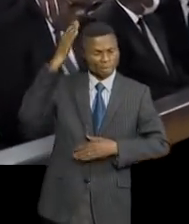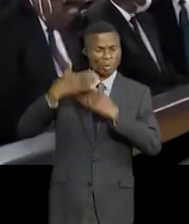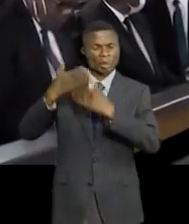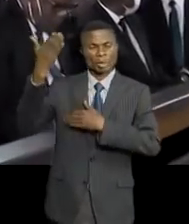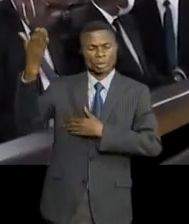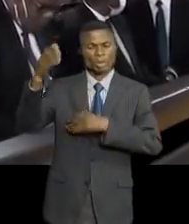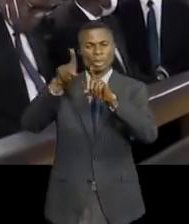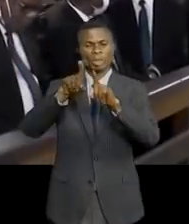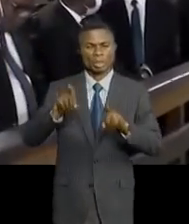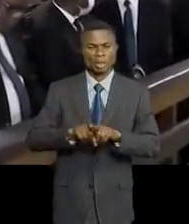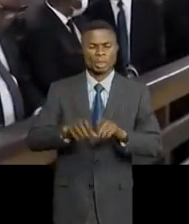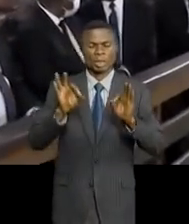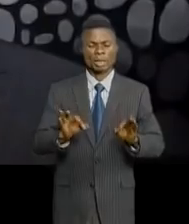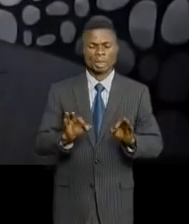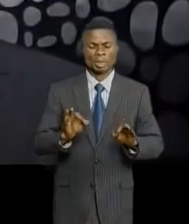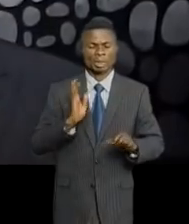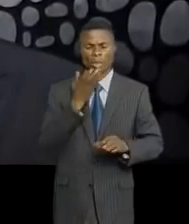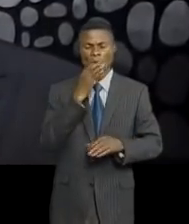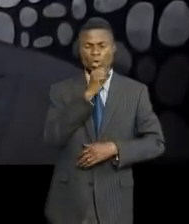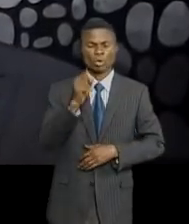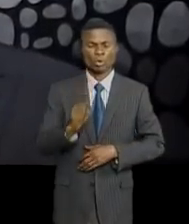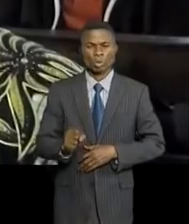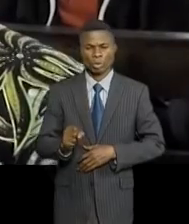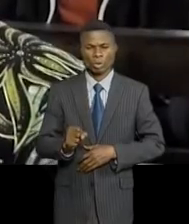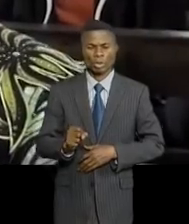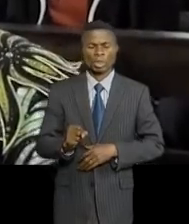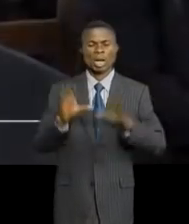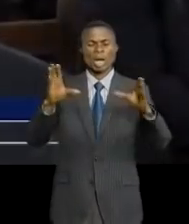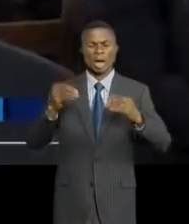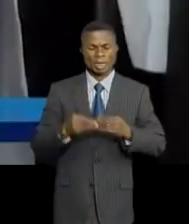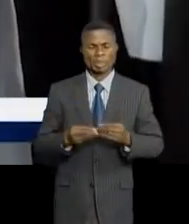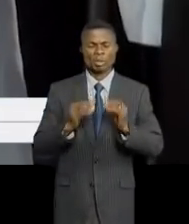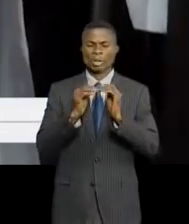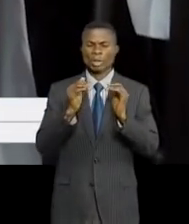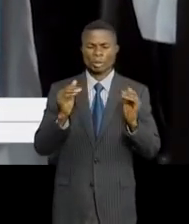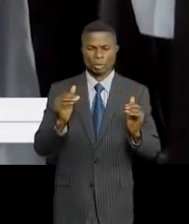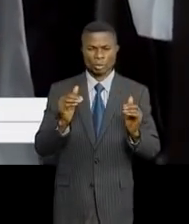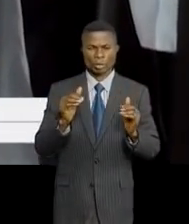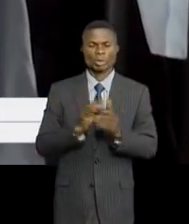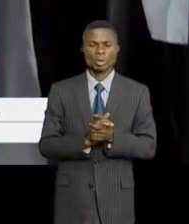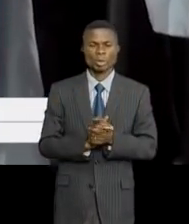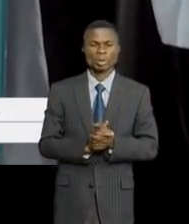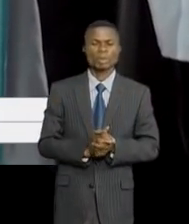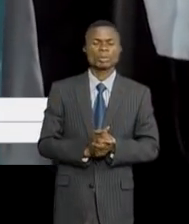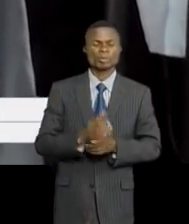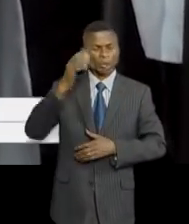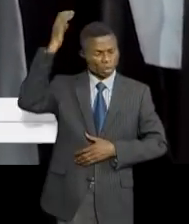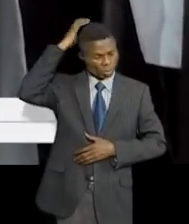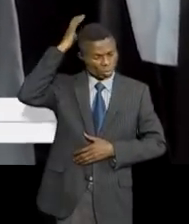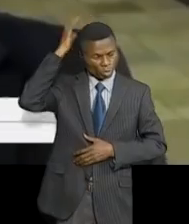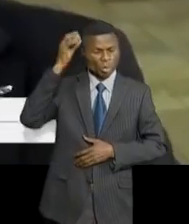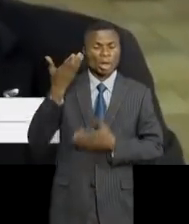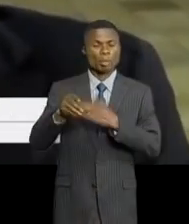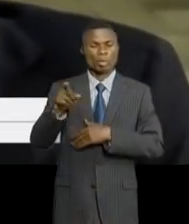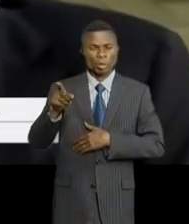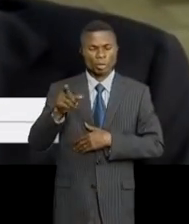et que la terre de nos ancêtres leur soit douce. Après 27 ans d'épiscopat, Mgr Richard Madi